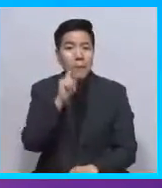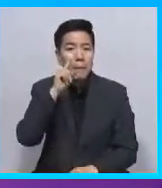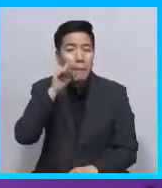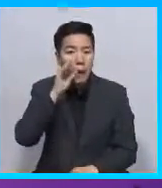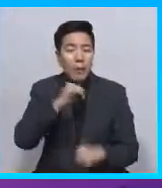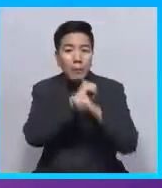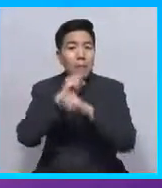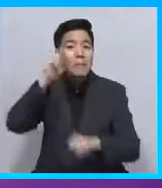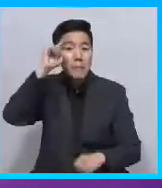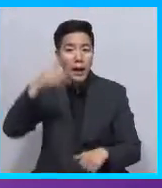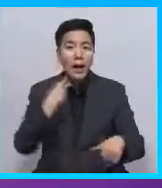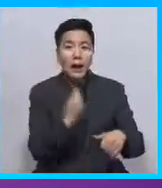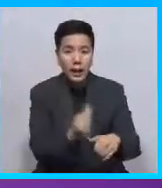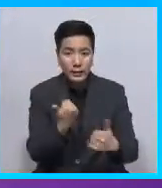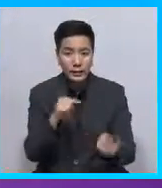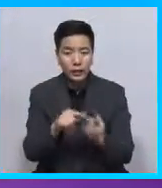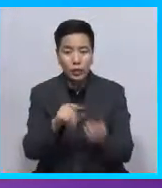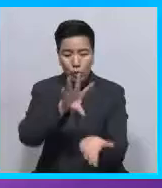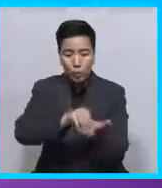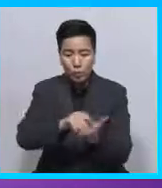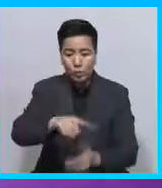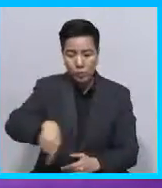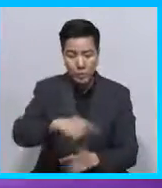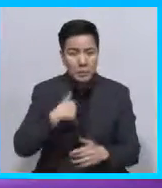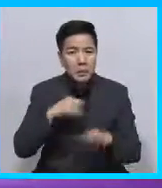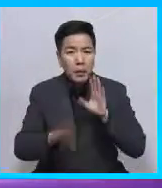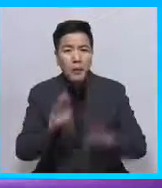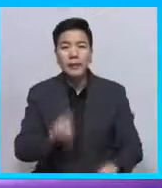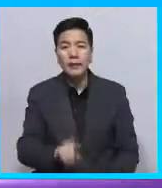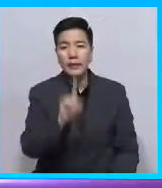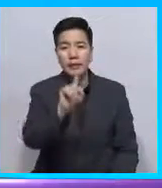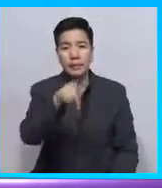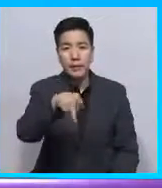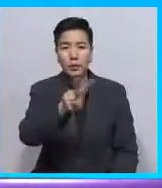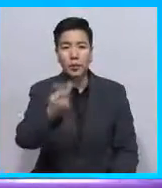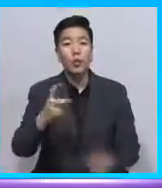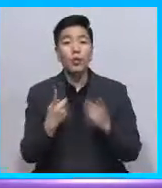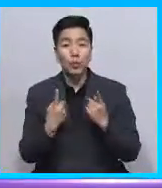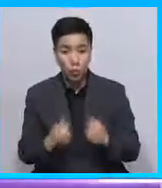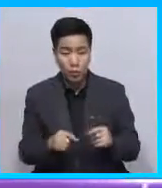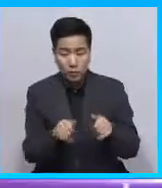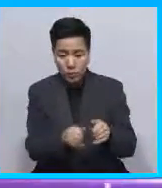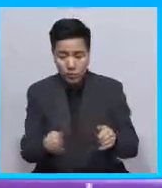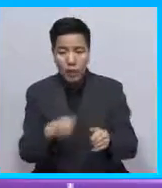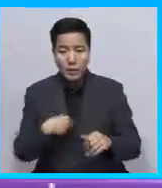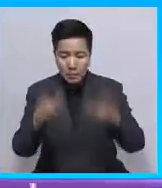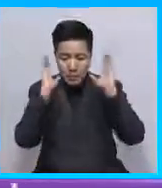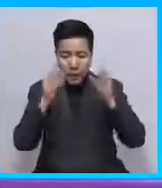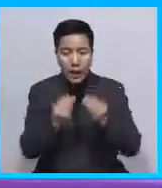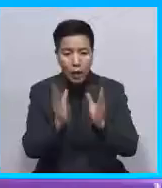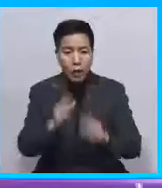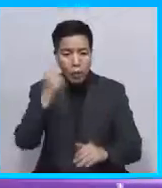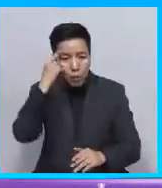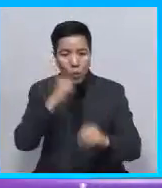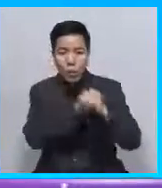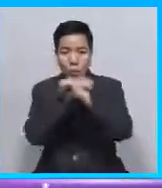แมวให้ครบทั้งหมดนะครับตอนนี้ข้อมูลในพื้นที่นะครับก็มีอยู่ประมาณ 1,200 ตัวรวมทั้งมีการประชาสัมพันธ์ให้ความรู้กับประชาชนใน